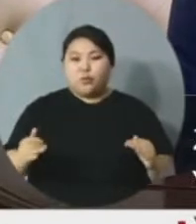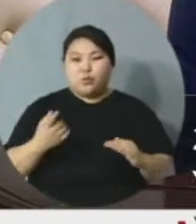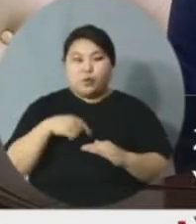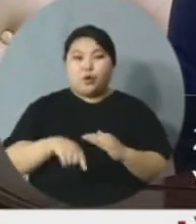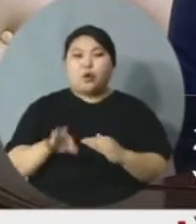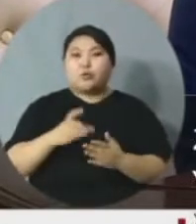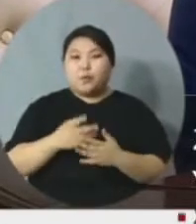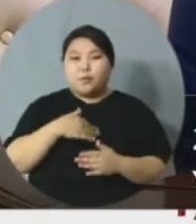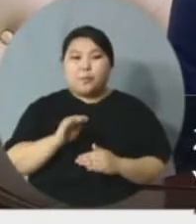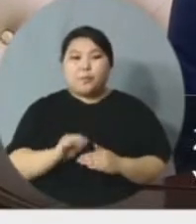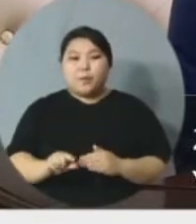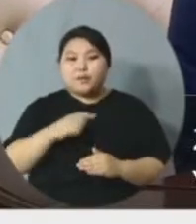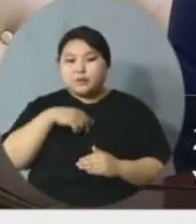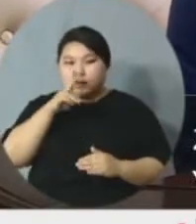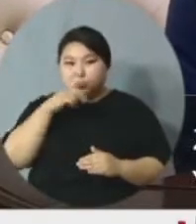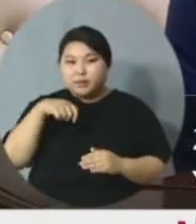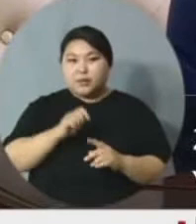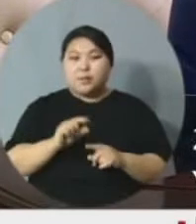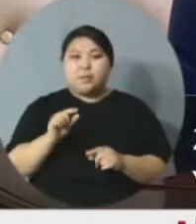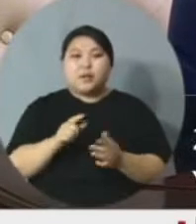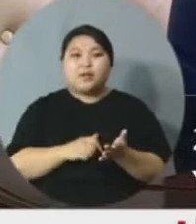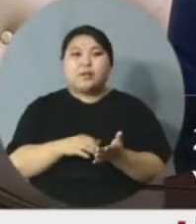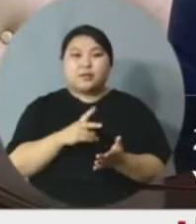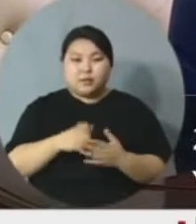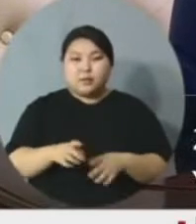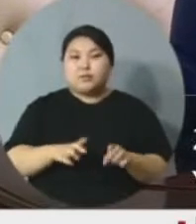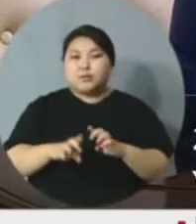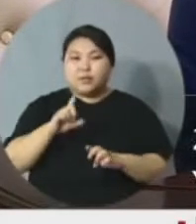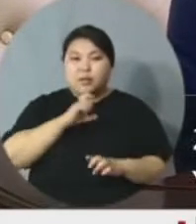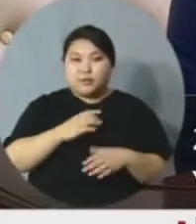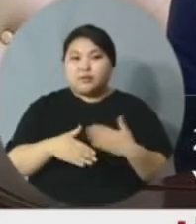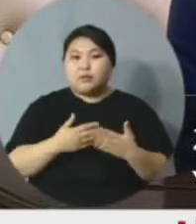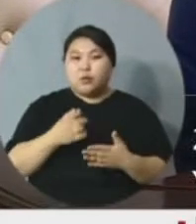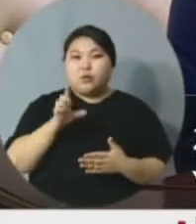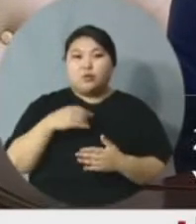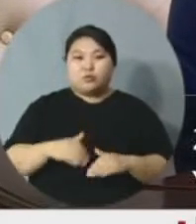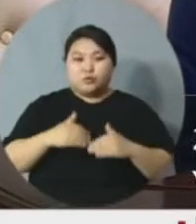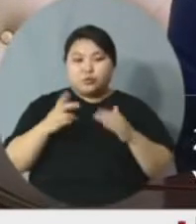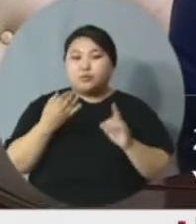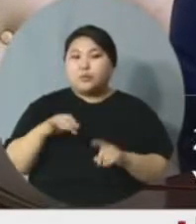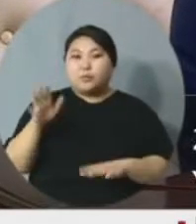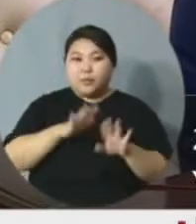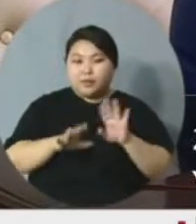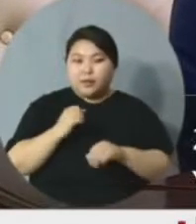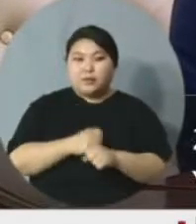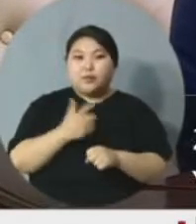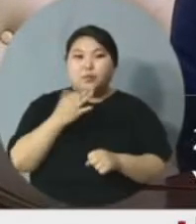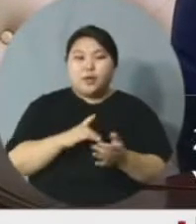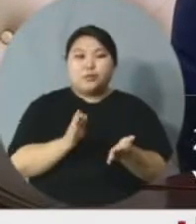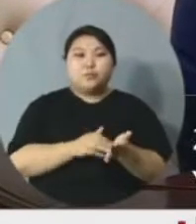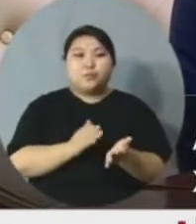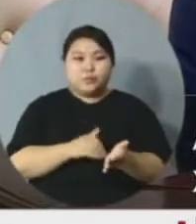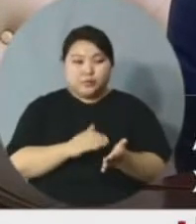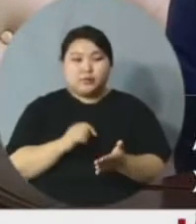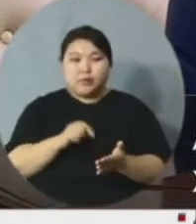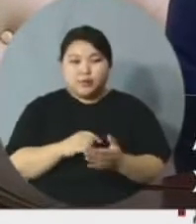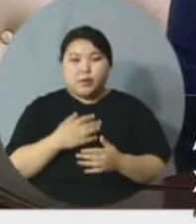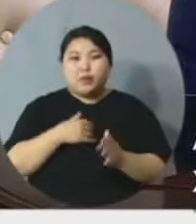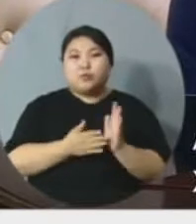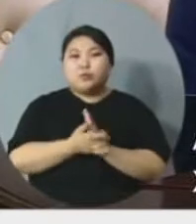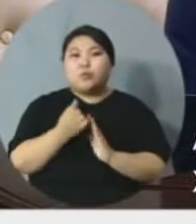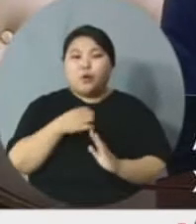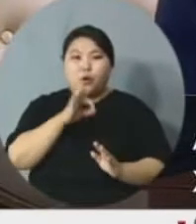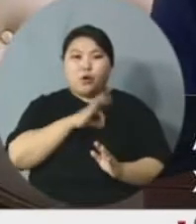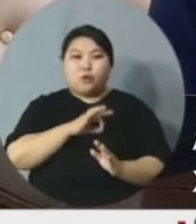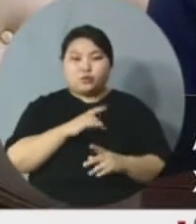байна. Баг цалингаас баг хэрэглээ. Бизнес эрхлэлтийн одоо өсөлтгүй байдал, ажлын байрны дутагдал, за тэгээд